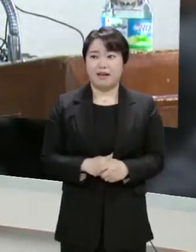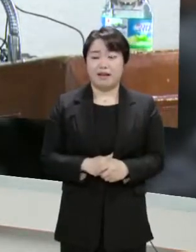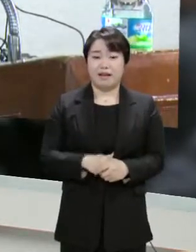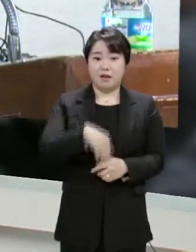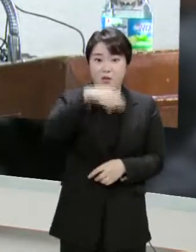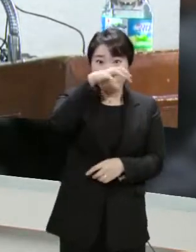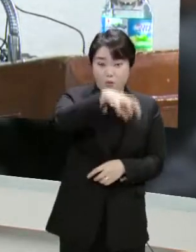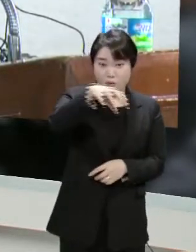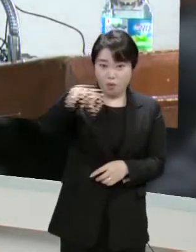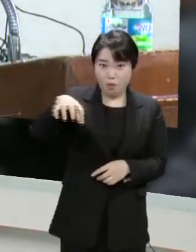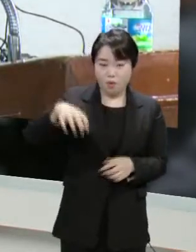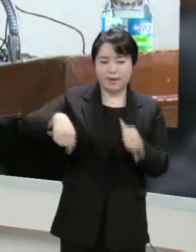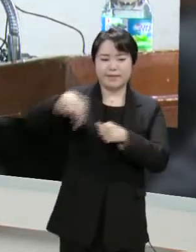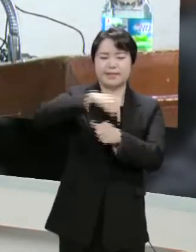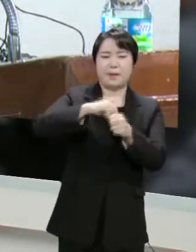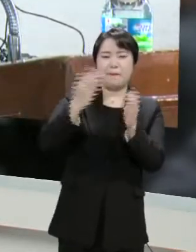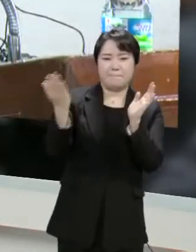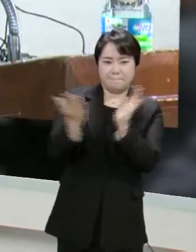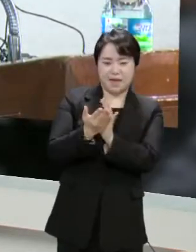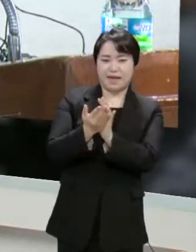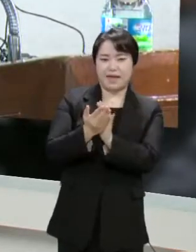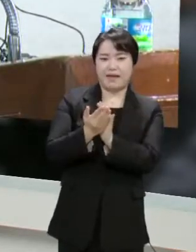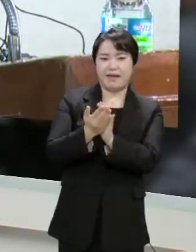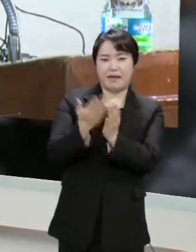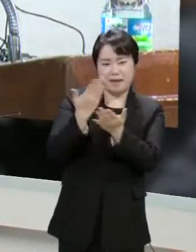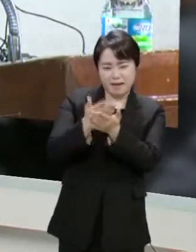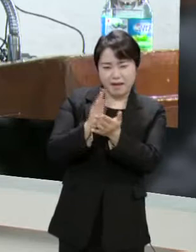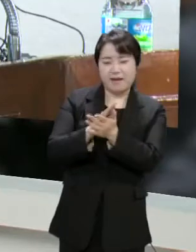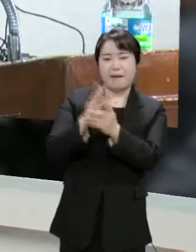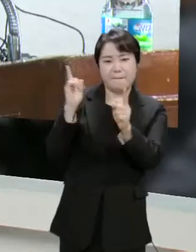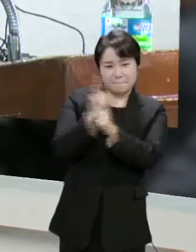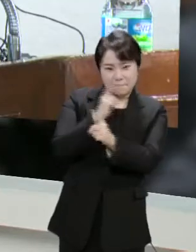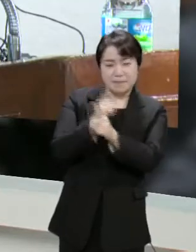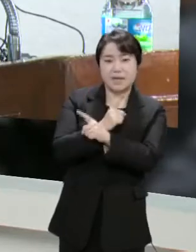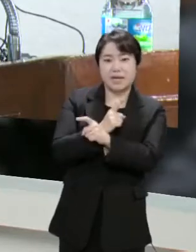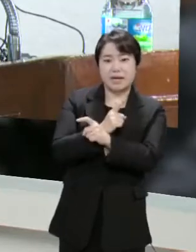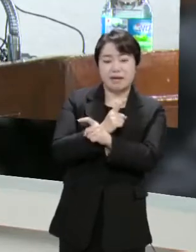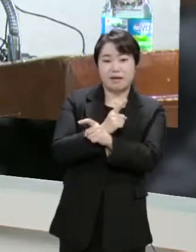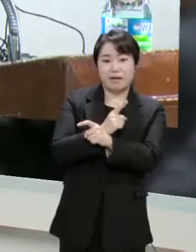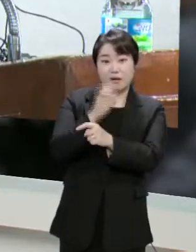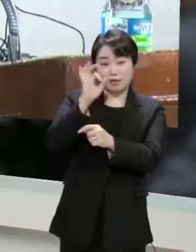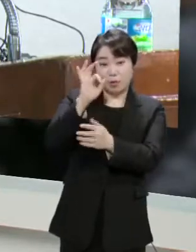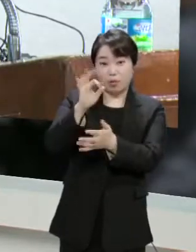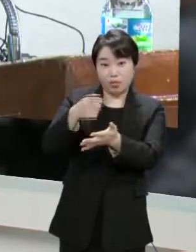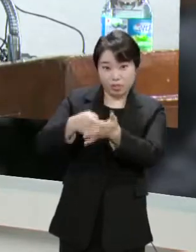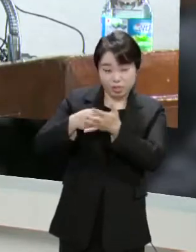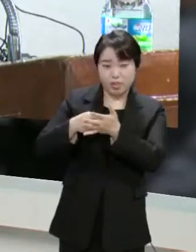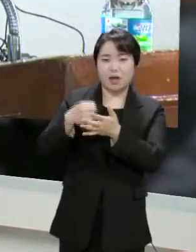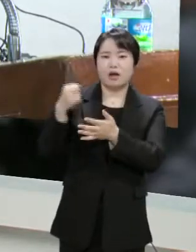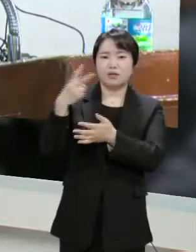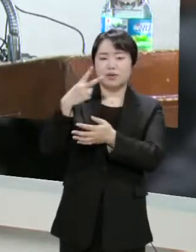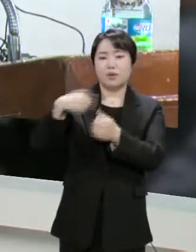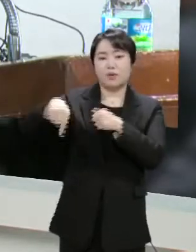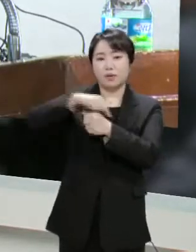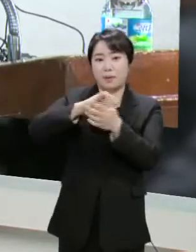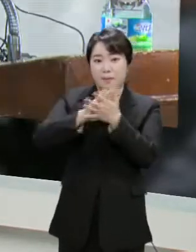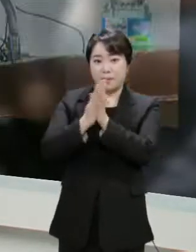장소 중심의 맞춤형 재생 사업으로 기회 및 비용의 시너지를